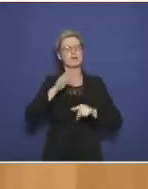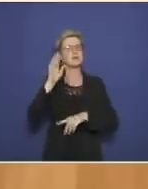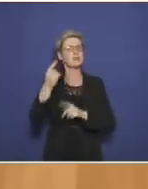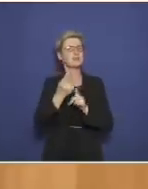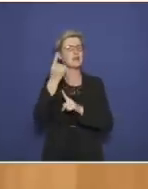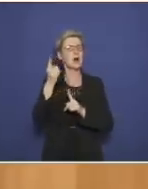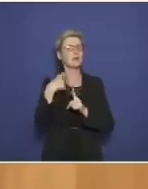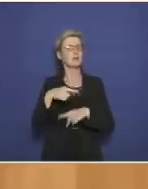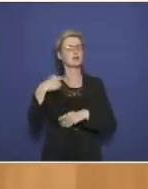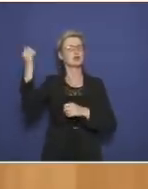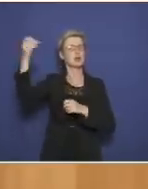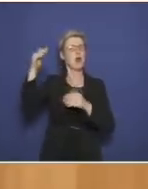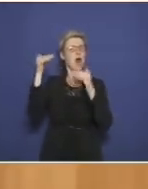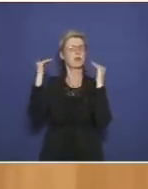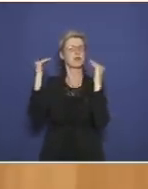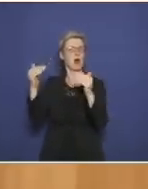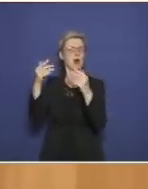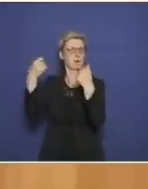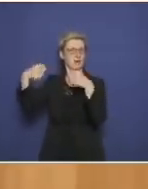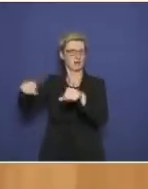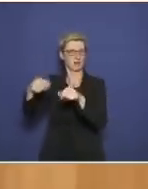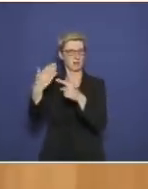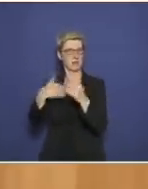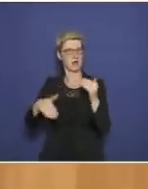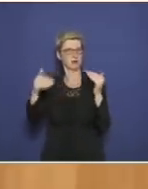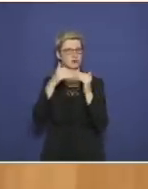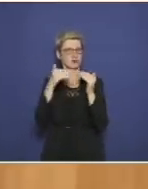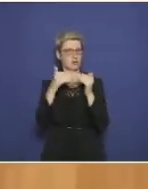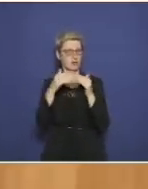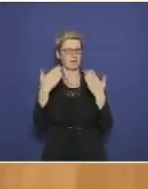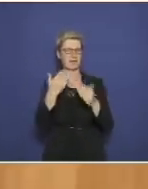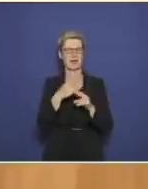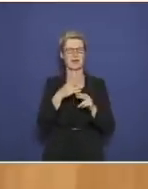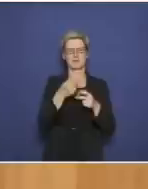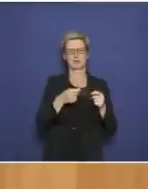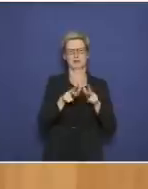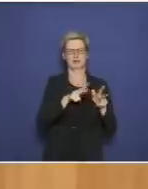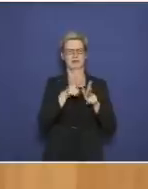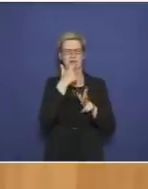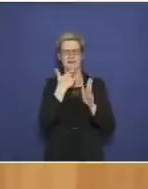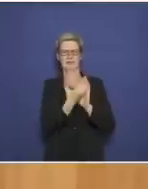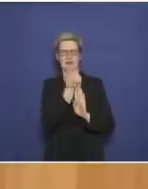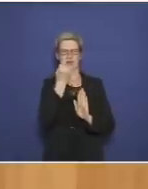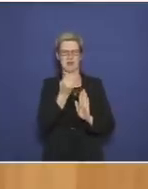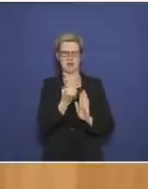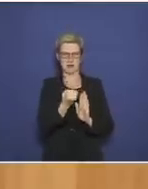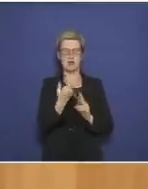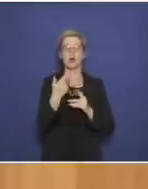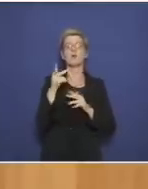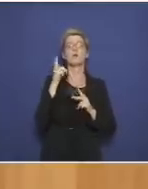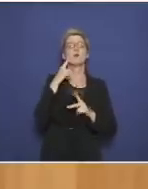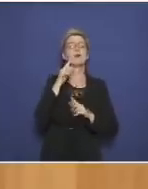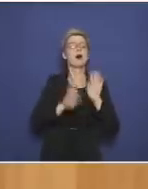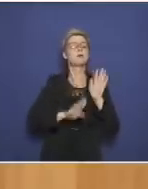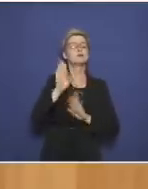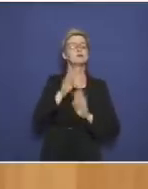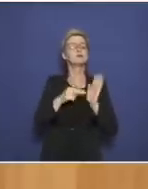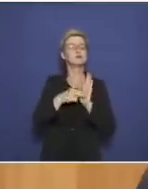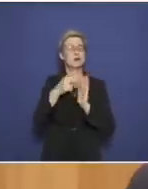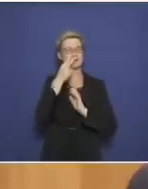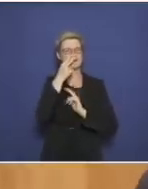höhere Energiestandards. Da wäre einmal die Frage, was will die Bundesregierung damit genau erreichen und wie ist der interne Abstimmungsstand in der Regierung?